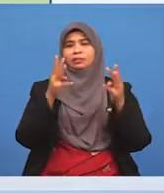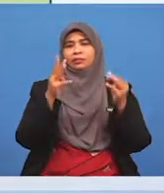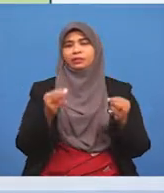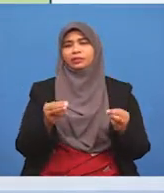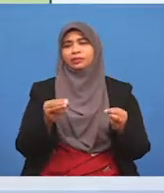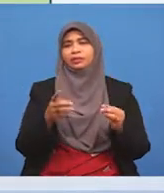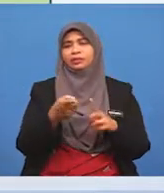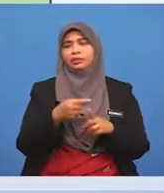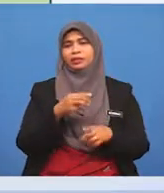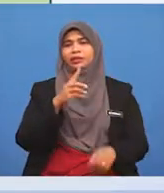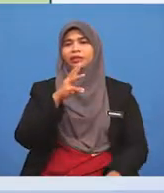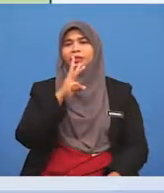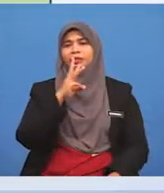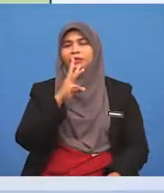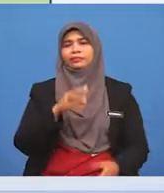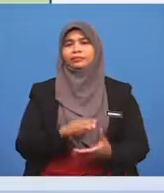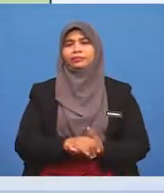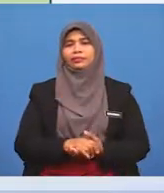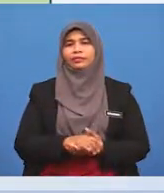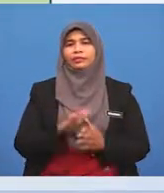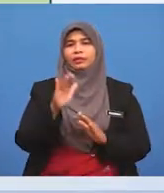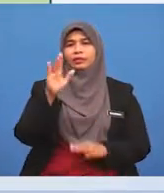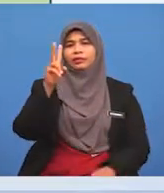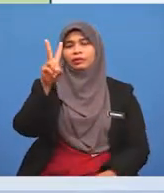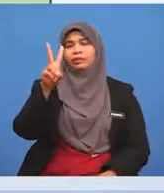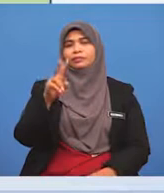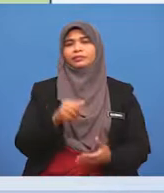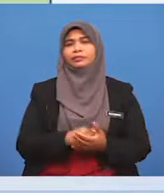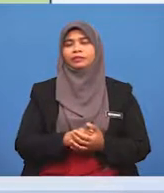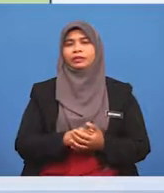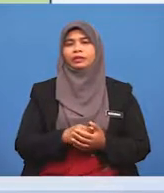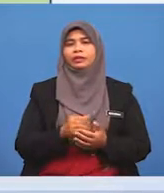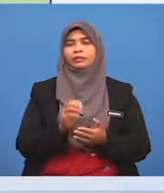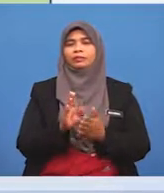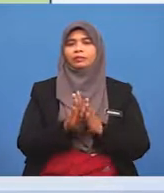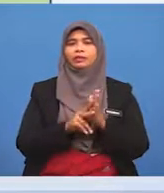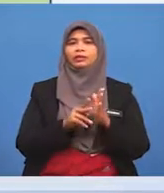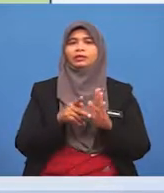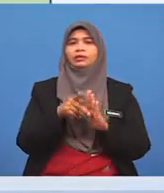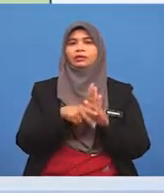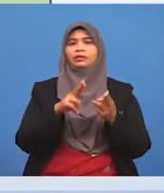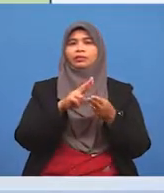peredaran matahari dan bulan menyebabkan berlaku peredaran siang dan malam.